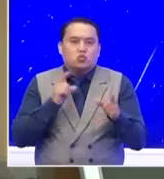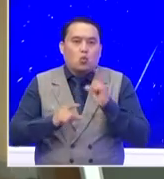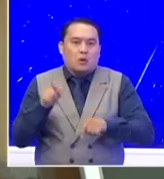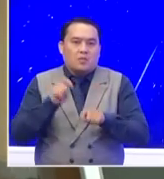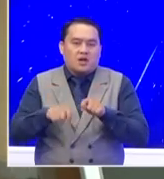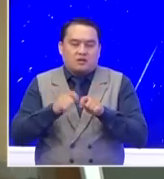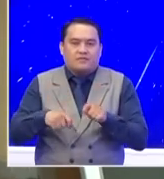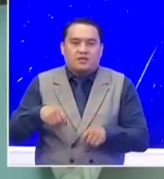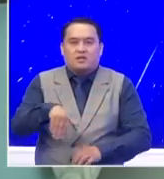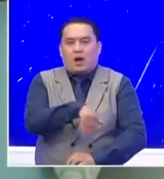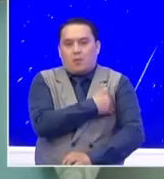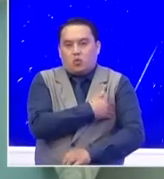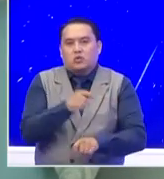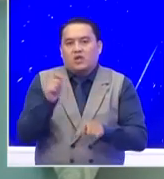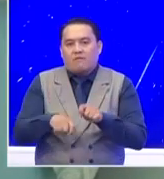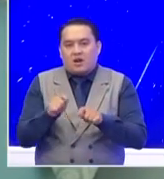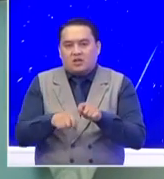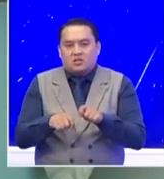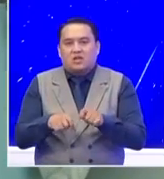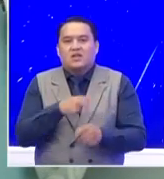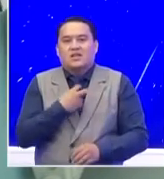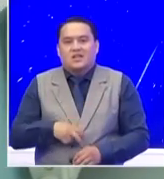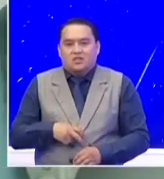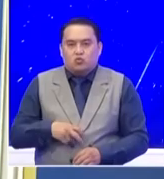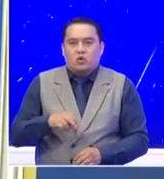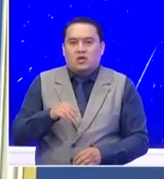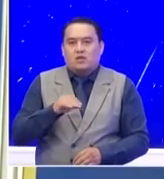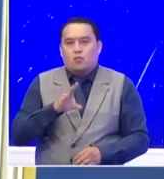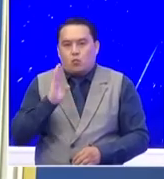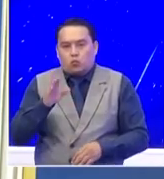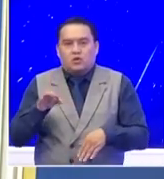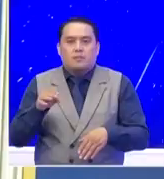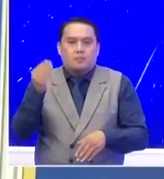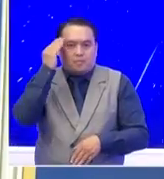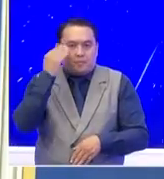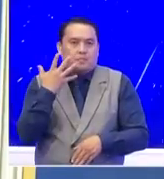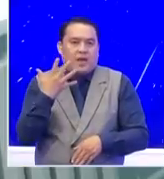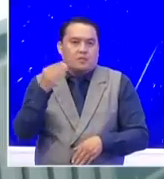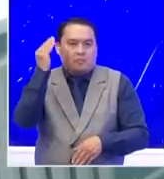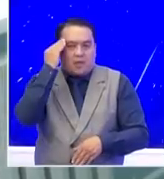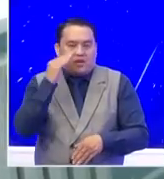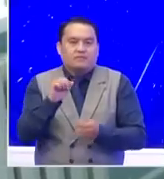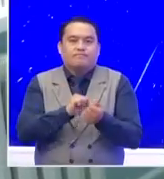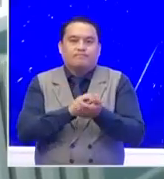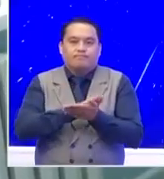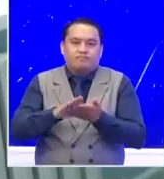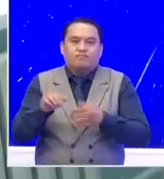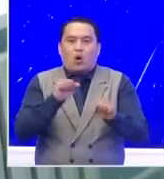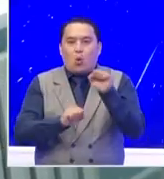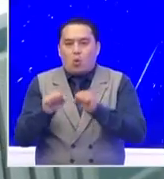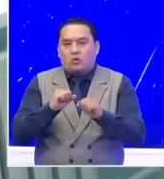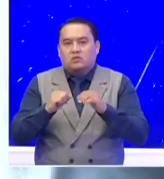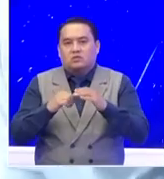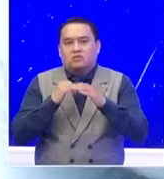проверят тепловизорами. Для минимизации рисков коронавируса будут предприняты 5 мер дезинфекции. Специальный